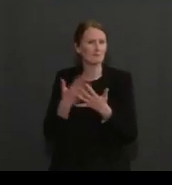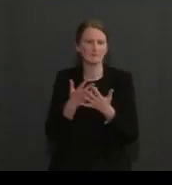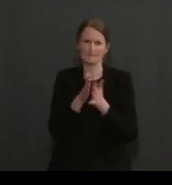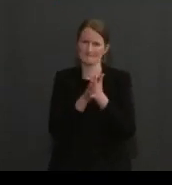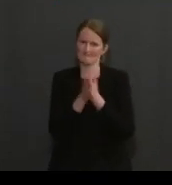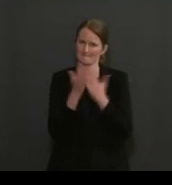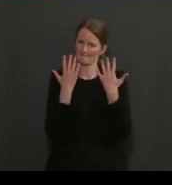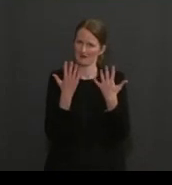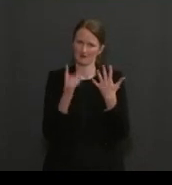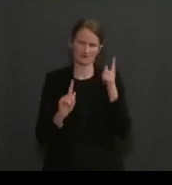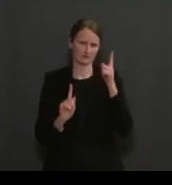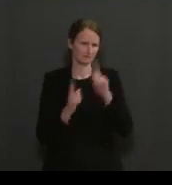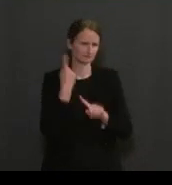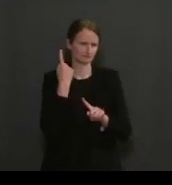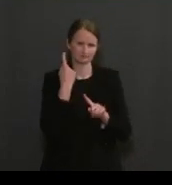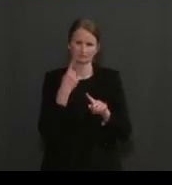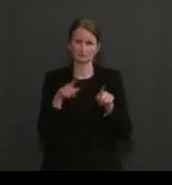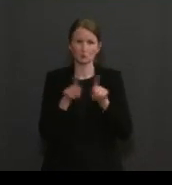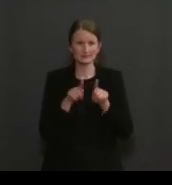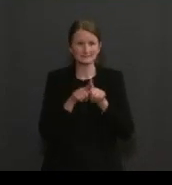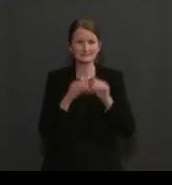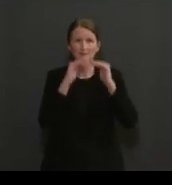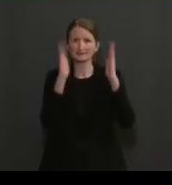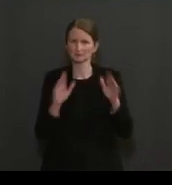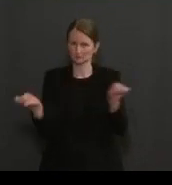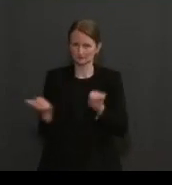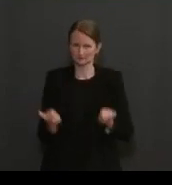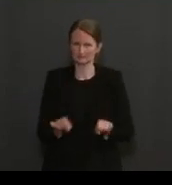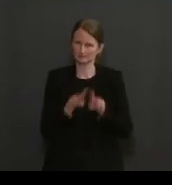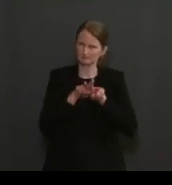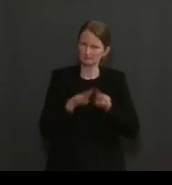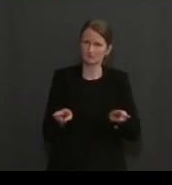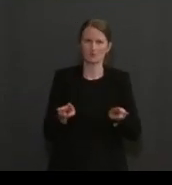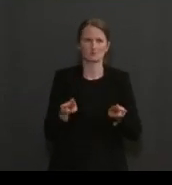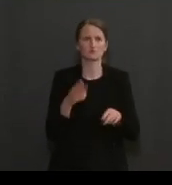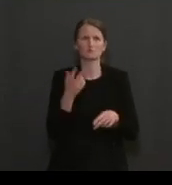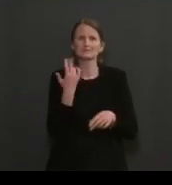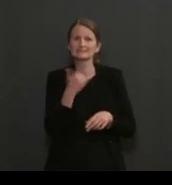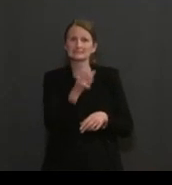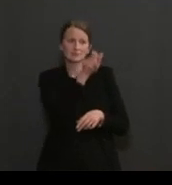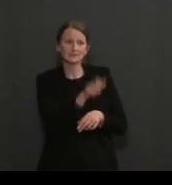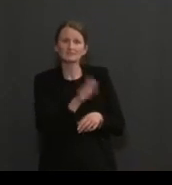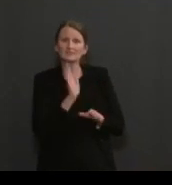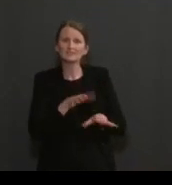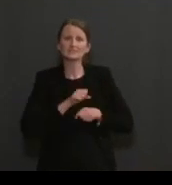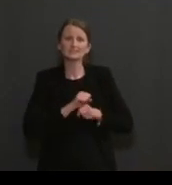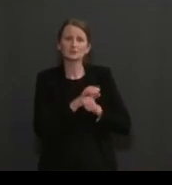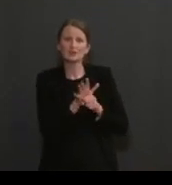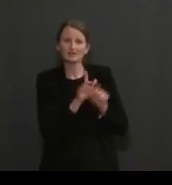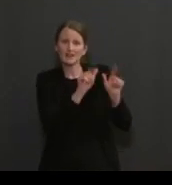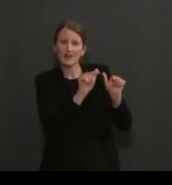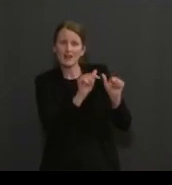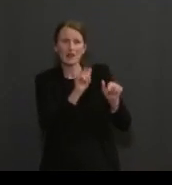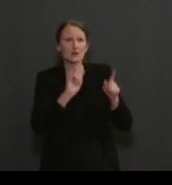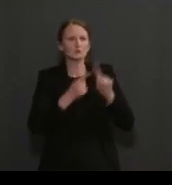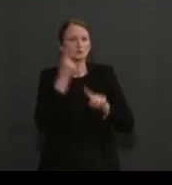de nettoyer à la maison, tout spécialement si une personne infectée y réside, les poignées de porte, les rampes d'escalier et autres endroits que